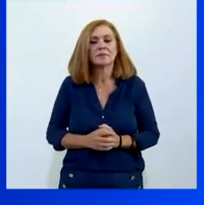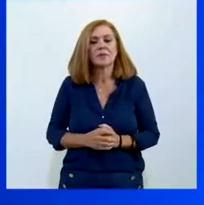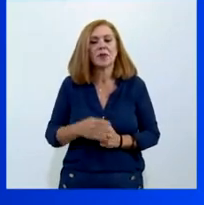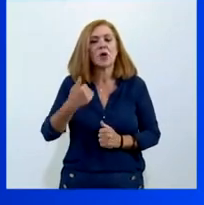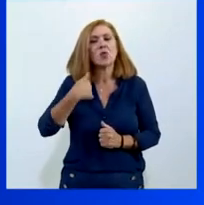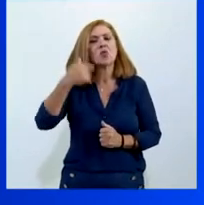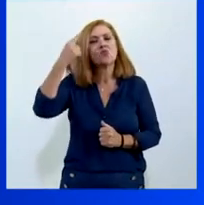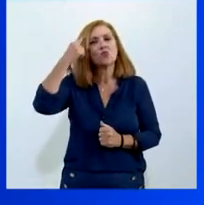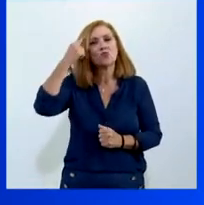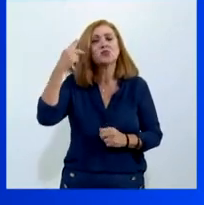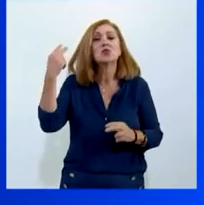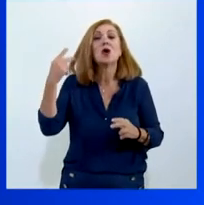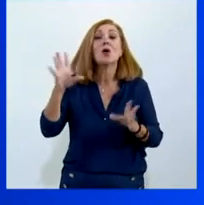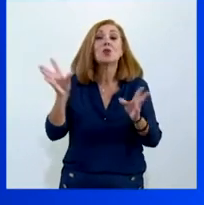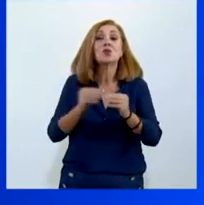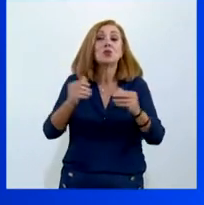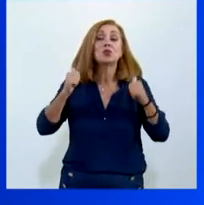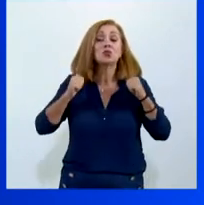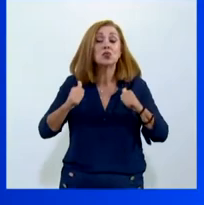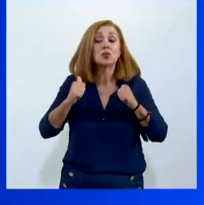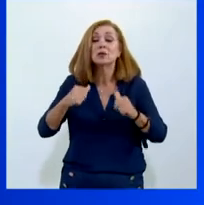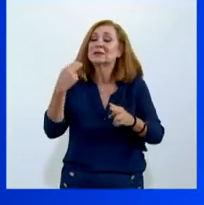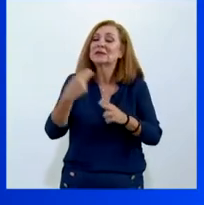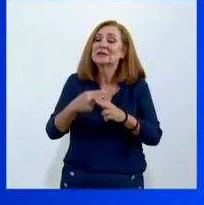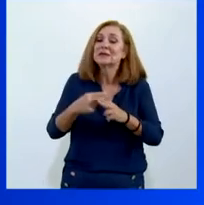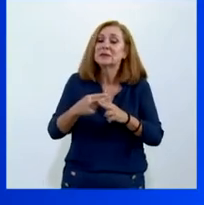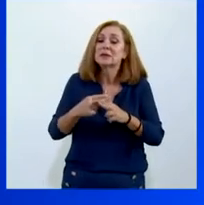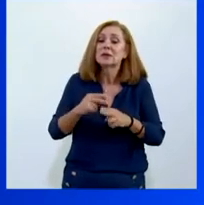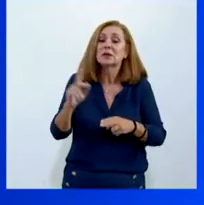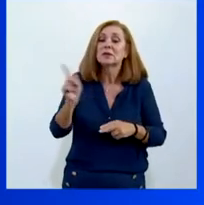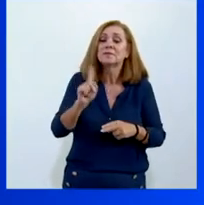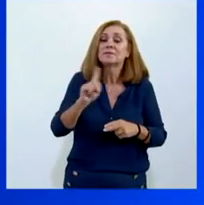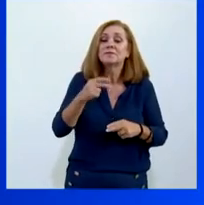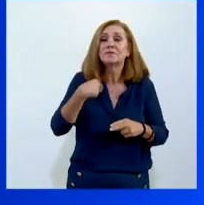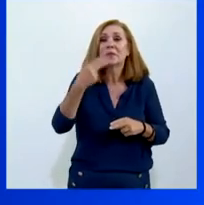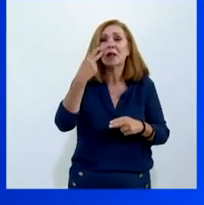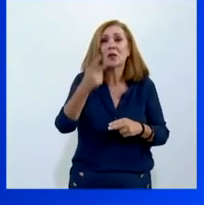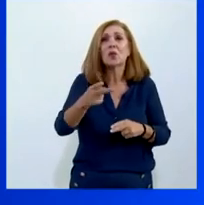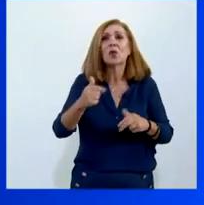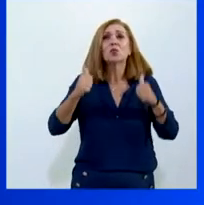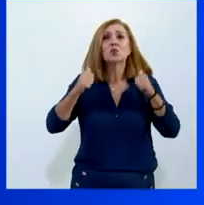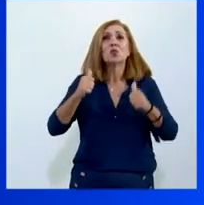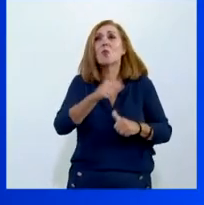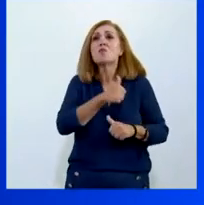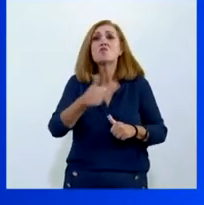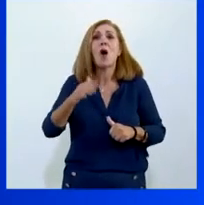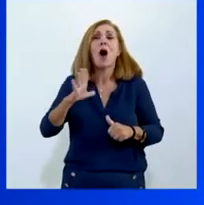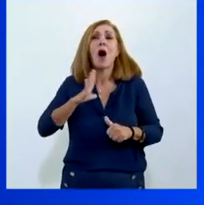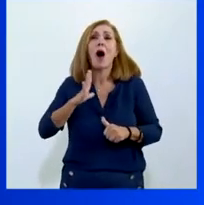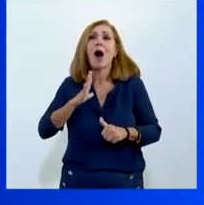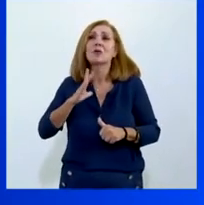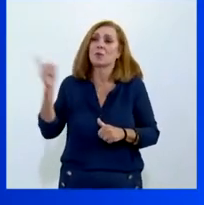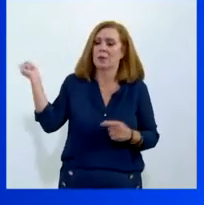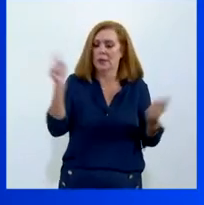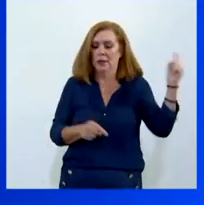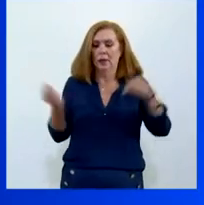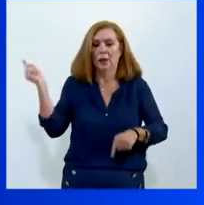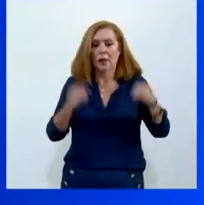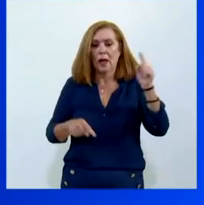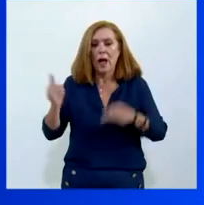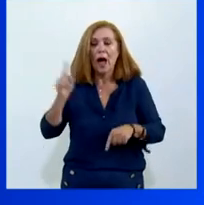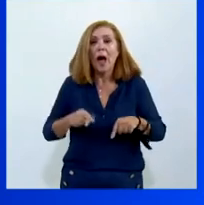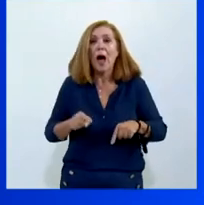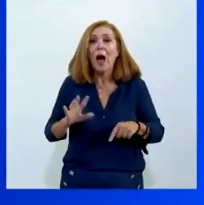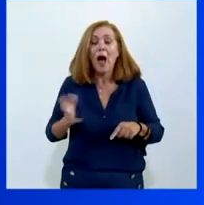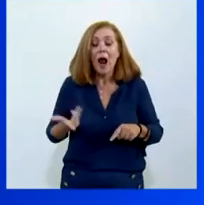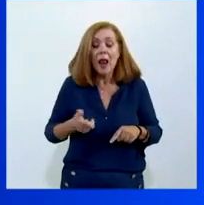ως προς τον τουρισμό είναι αφενός να μην μετράμε την απόδοση του τουρισμού μόνο με τις αφίξεις, τα πρόσωπα, αλλά με το πόσο ξοδεύουν